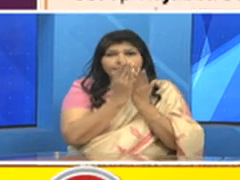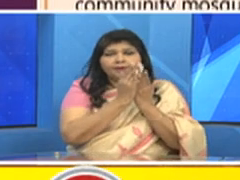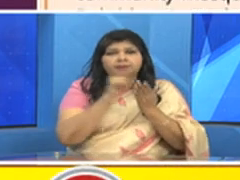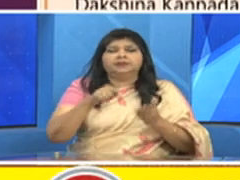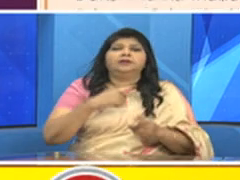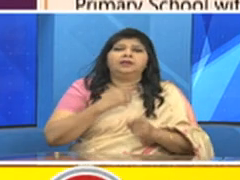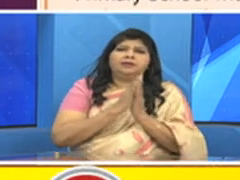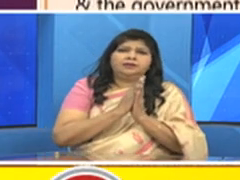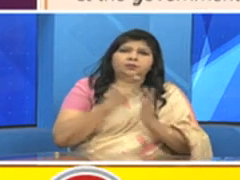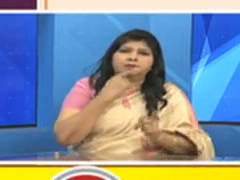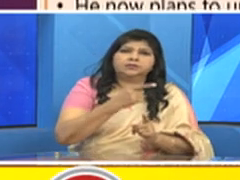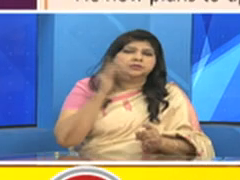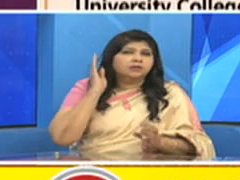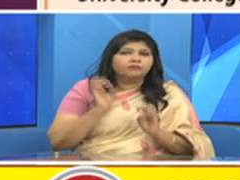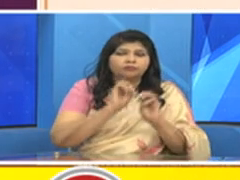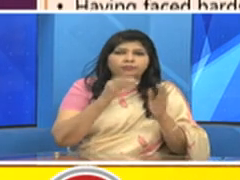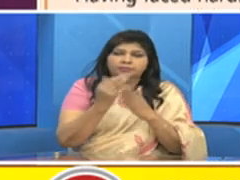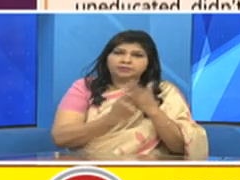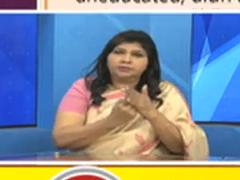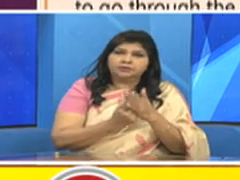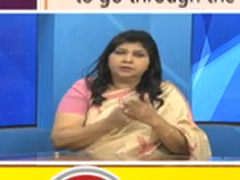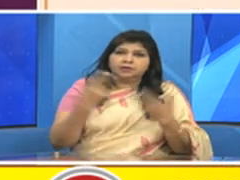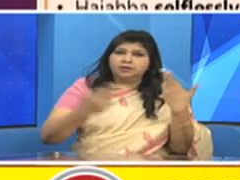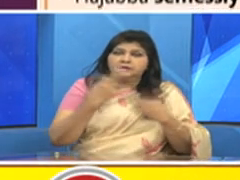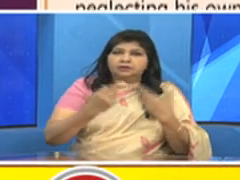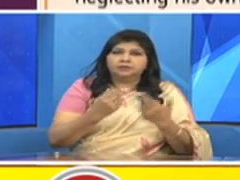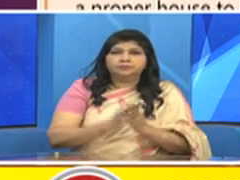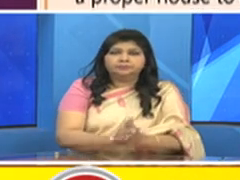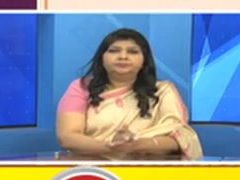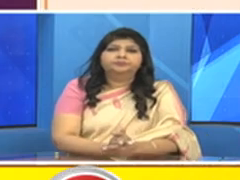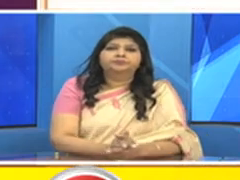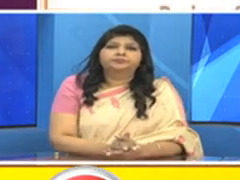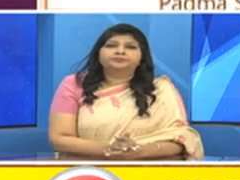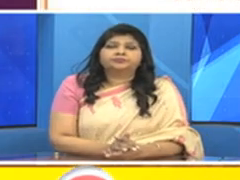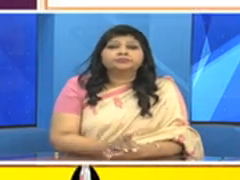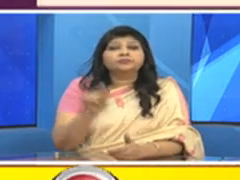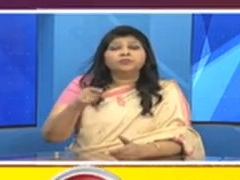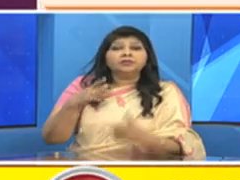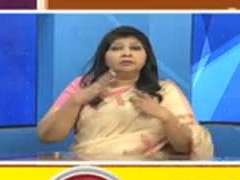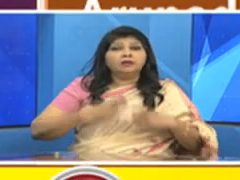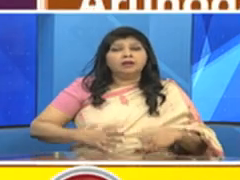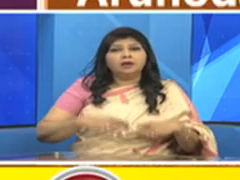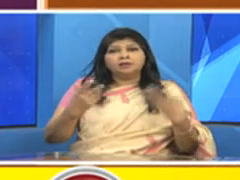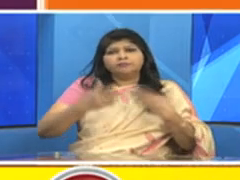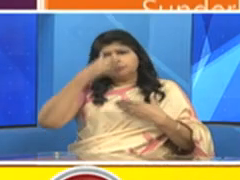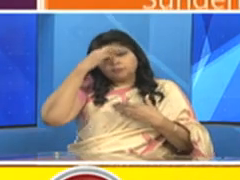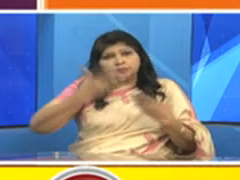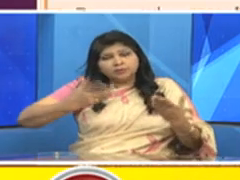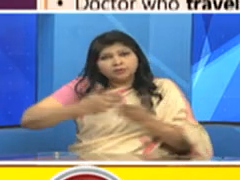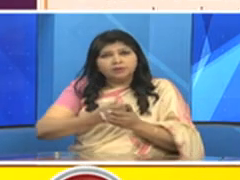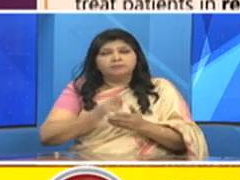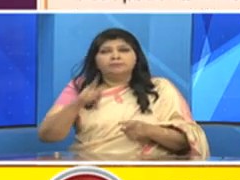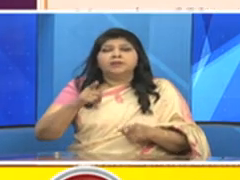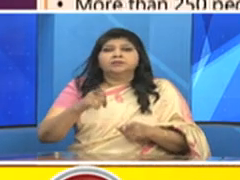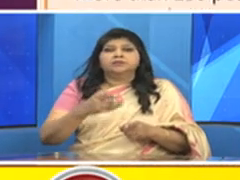के लिए, अधिक जानकारी जुटाने के लिए विशेष आग्रह करता हूं। उनके जीवन की असाधारण कहानियां